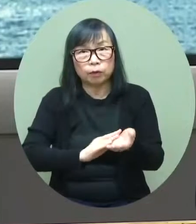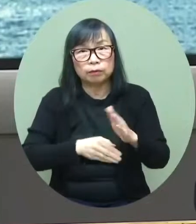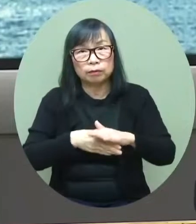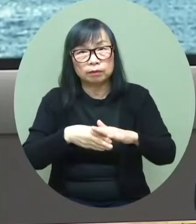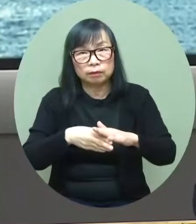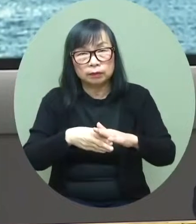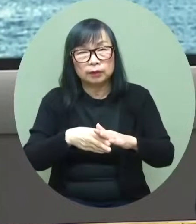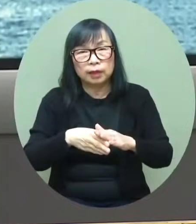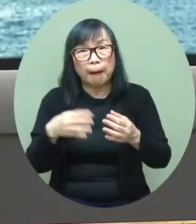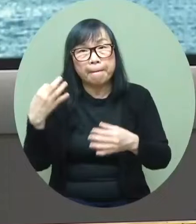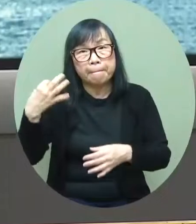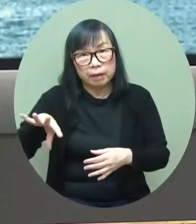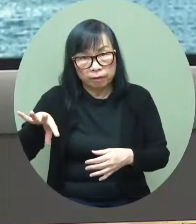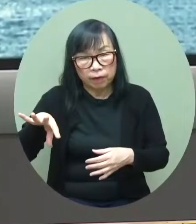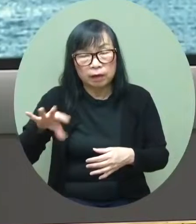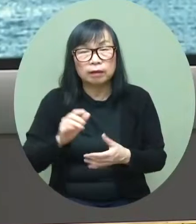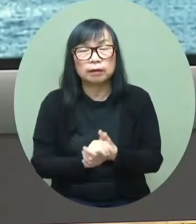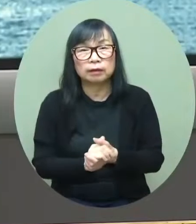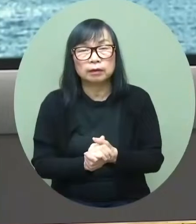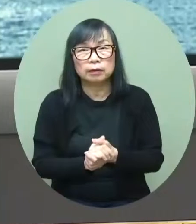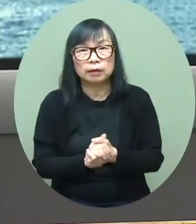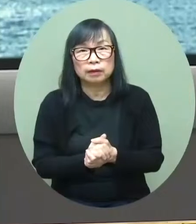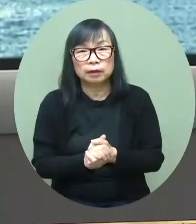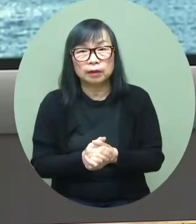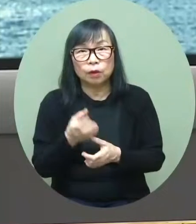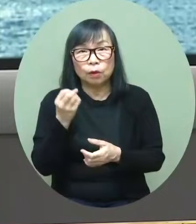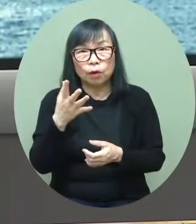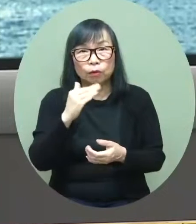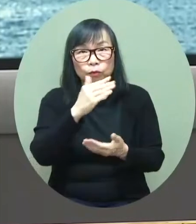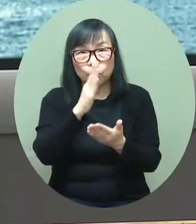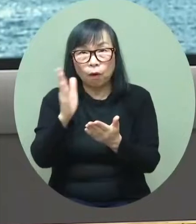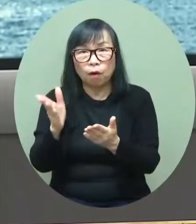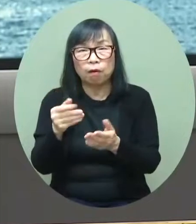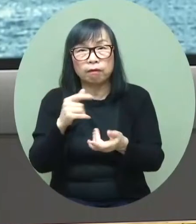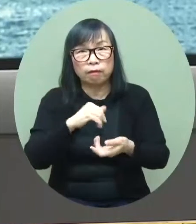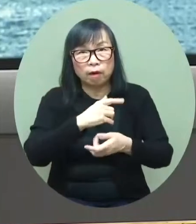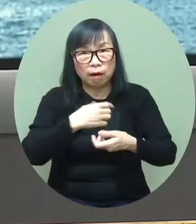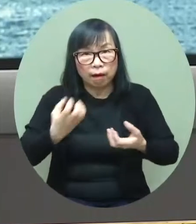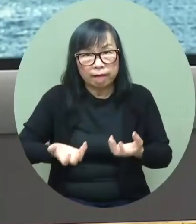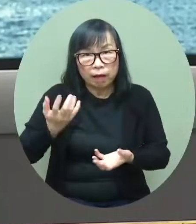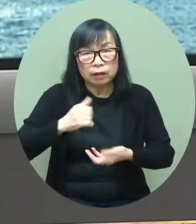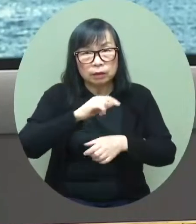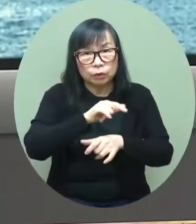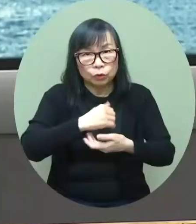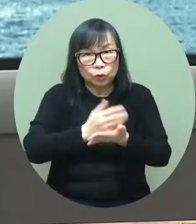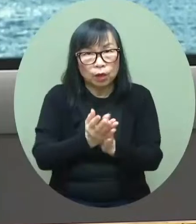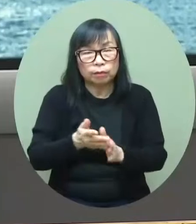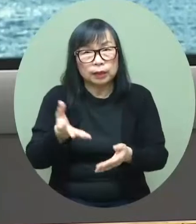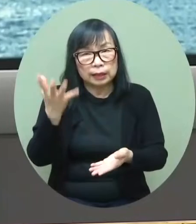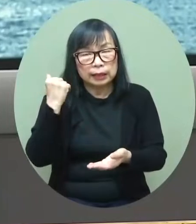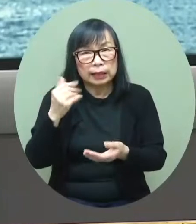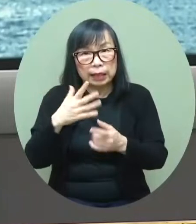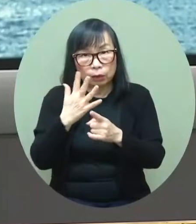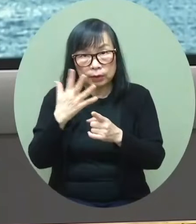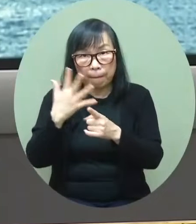佢係可以免費嘅。咁至於提到就係話嗰個多系統個發炎綜合症咧，我哋早前收到15宗咁